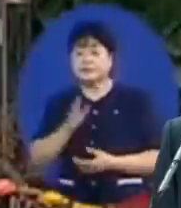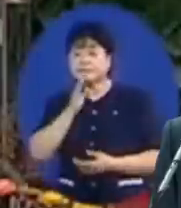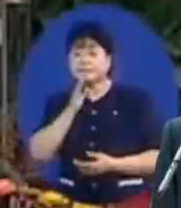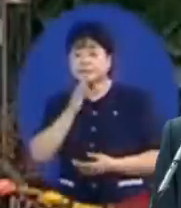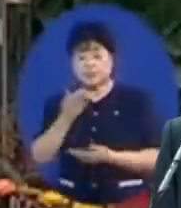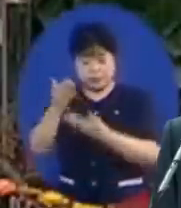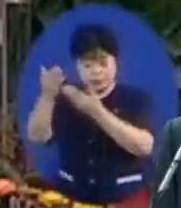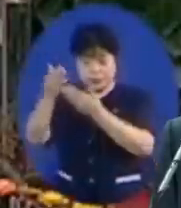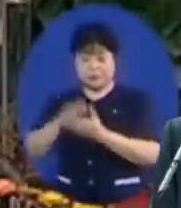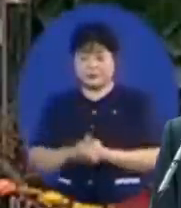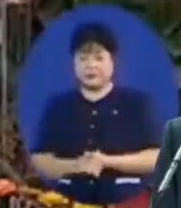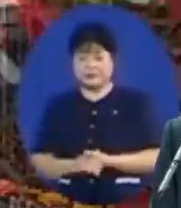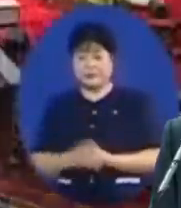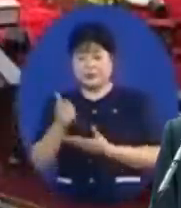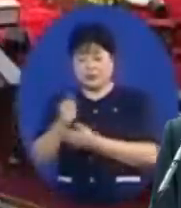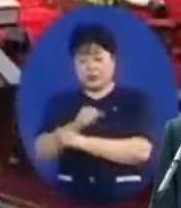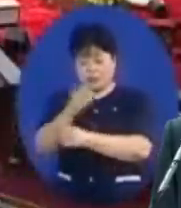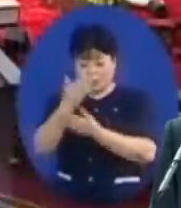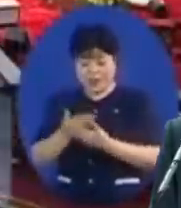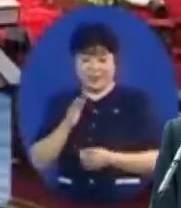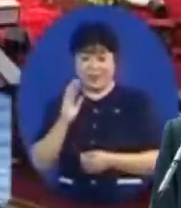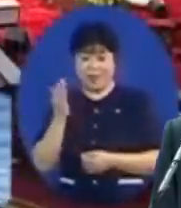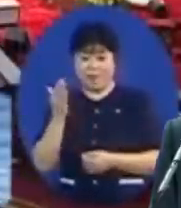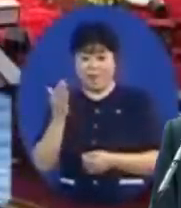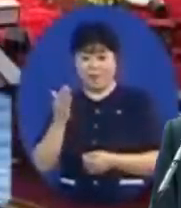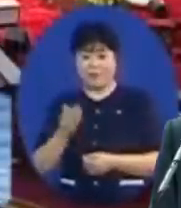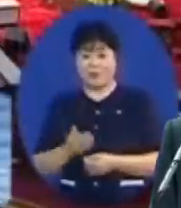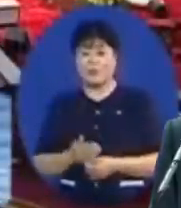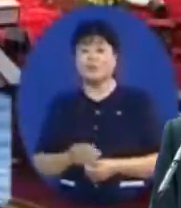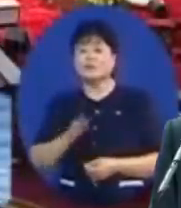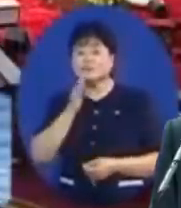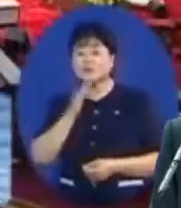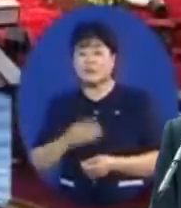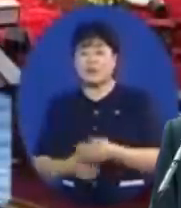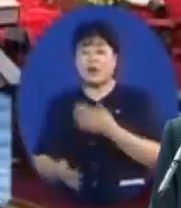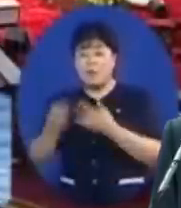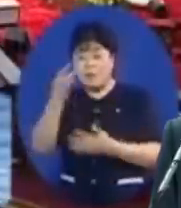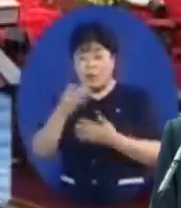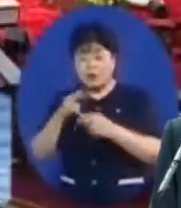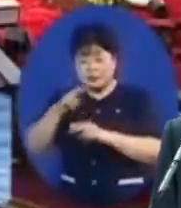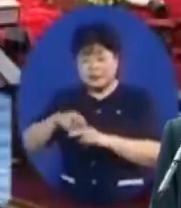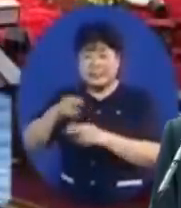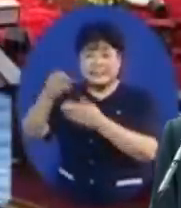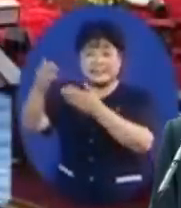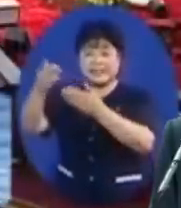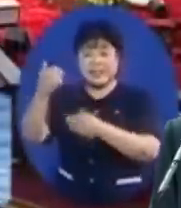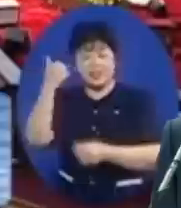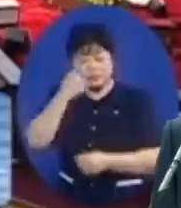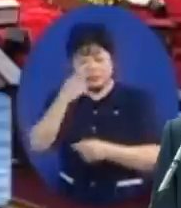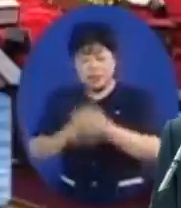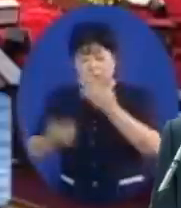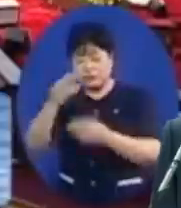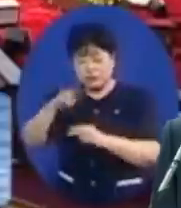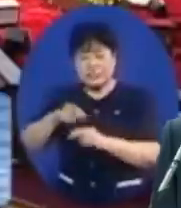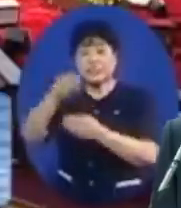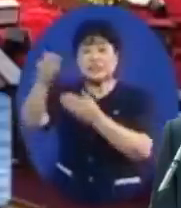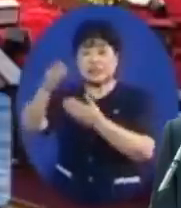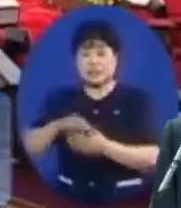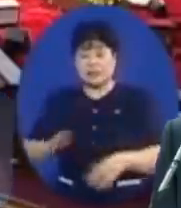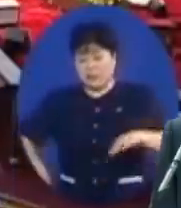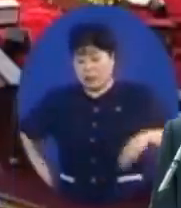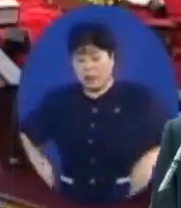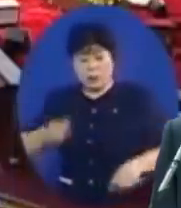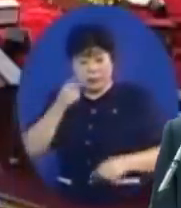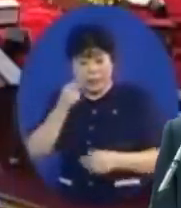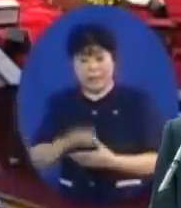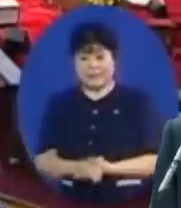속건제물을 드려서 죄사함을 받은 것입니다. 그 다음에는 번제입니다. 누구든지 예배드리러 가면 번제를 드려야 돼요. 빈손 들고는 못